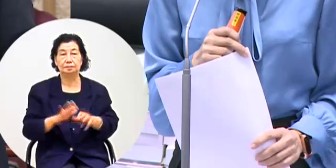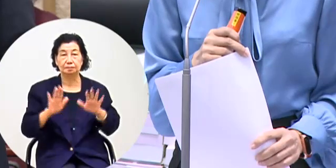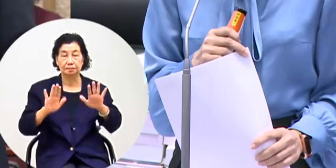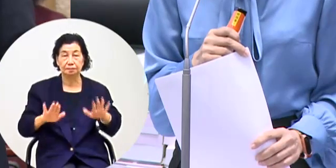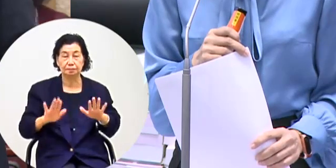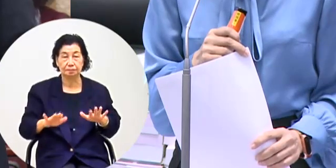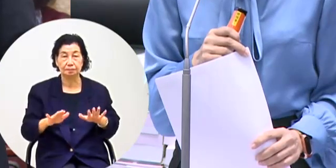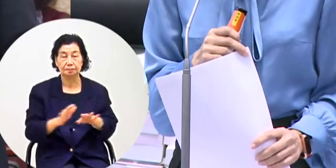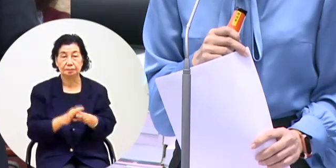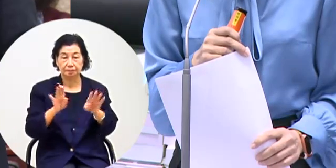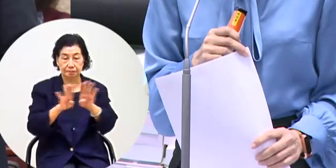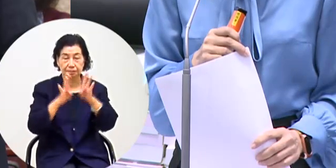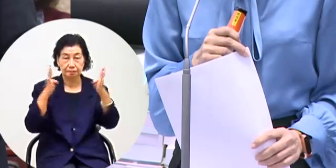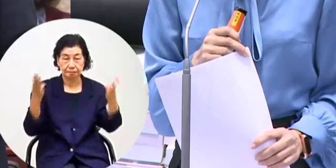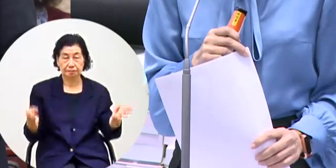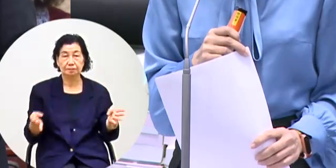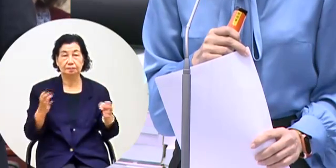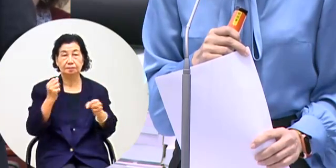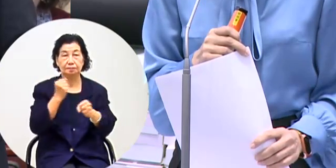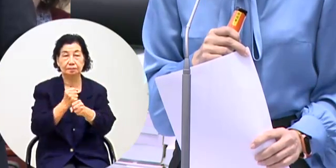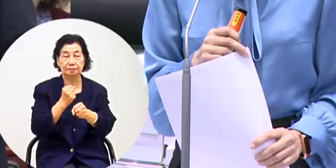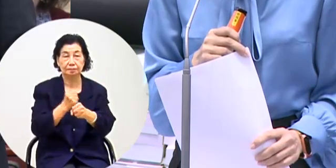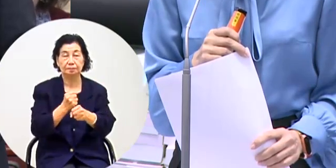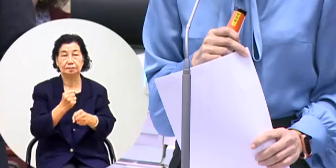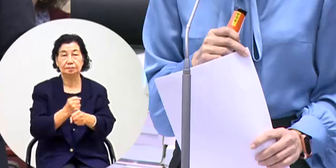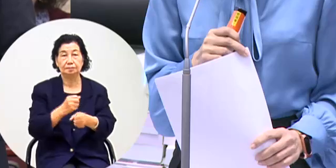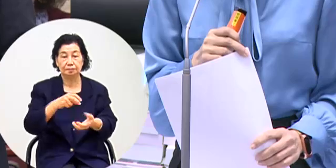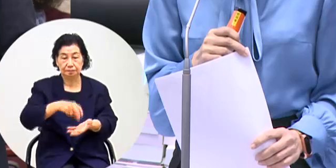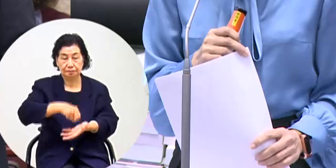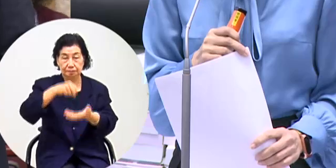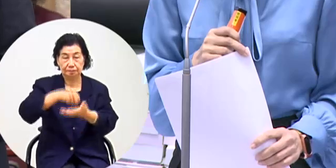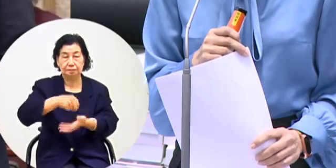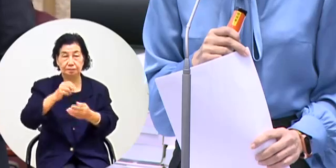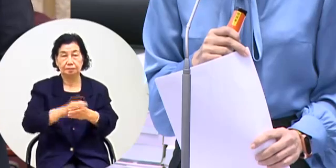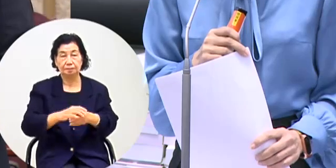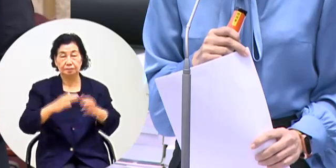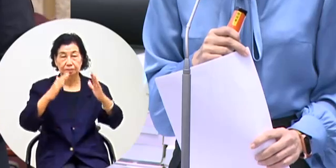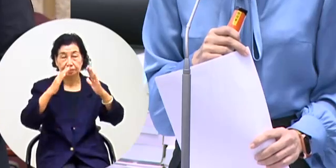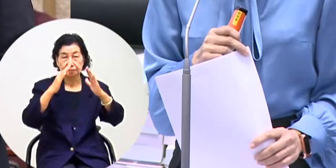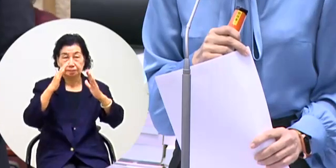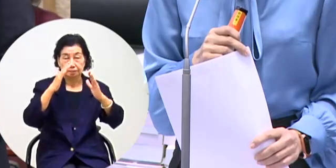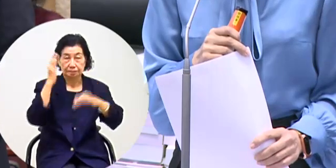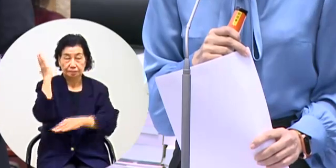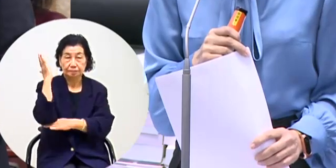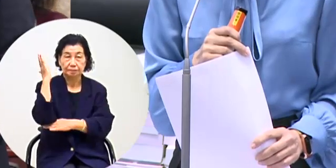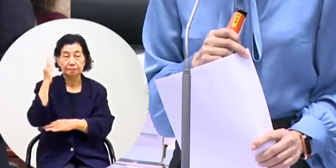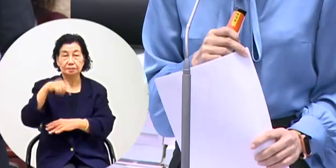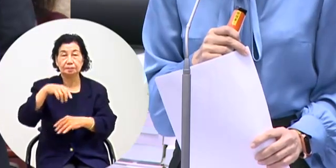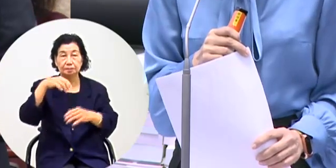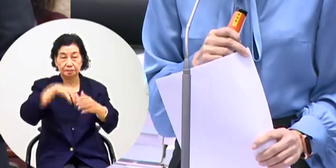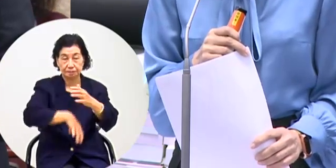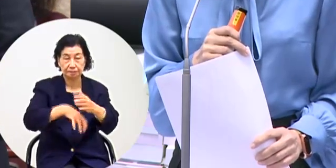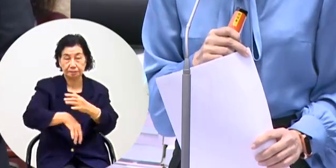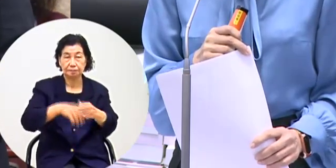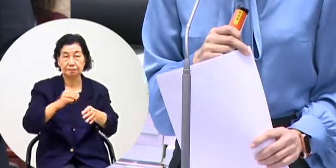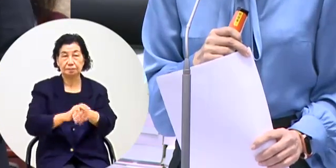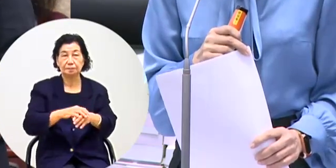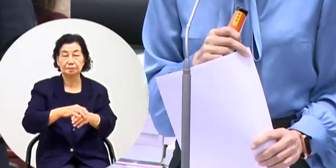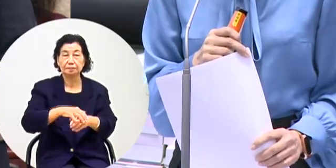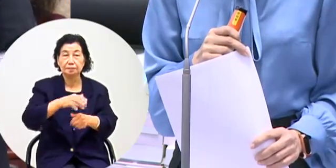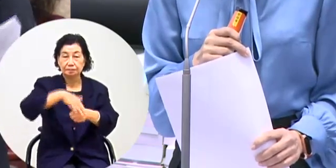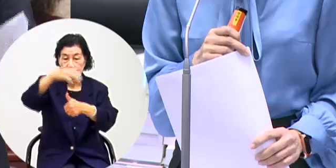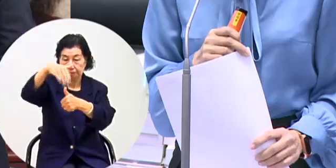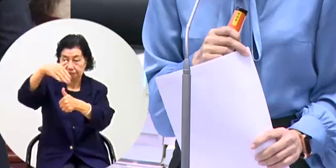就是跟各市府的各相关单位局处，那就是召开多次的所谓的机关的说明会跟协调